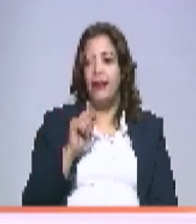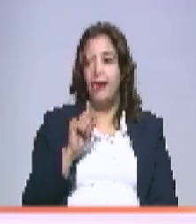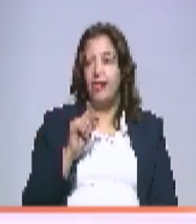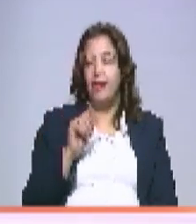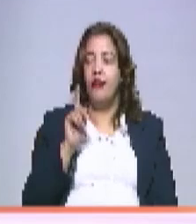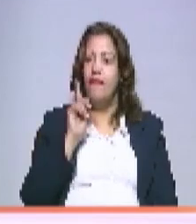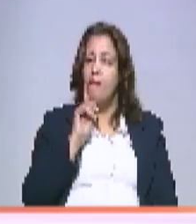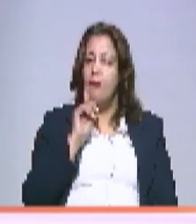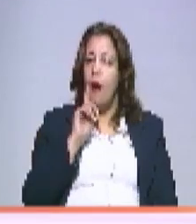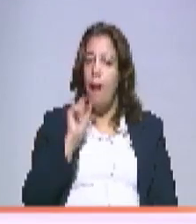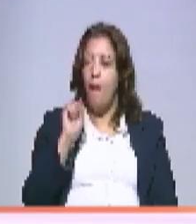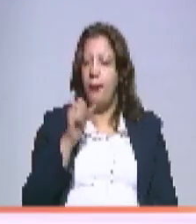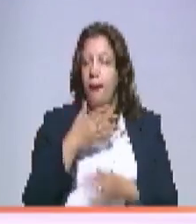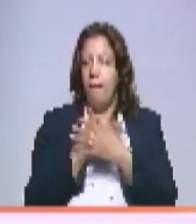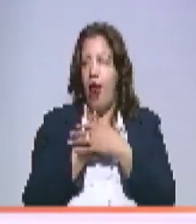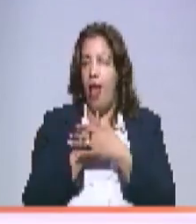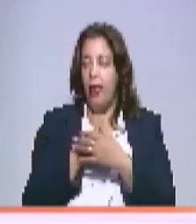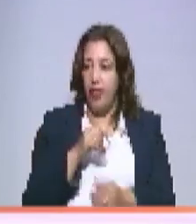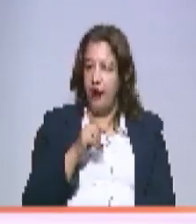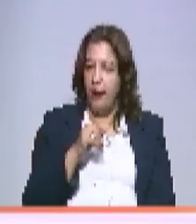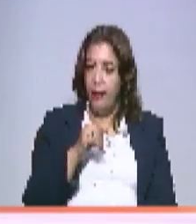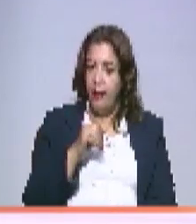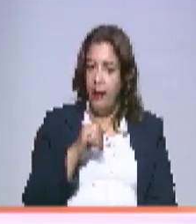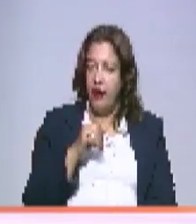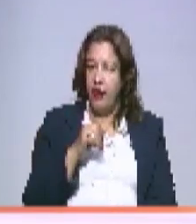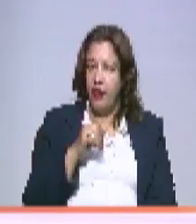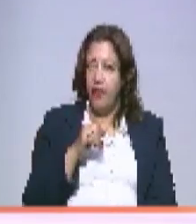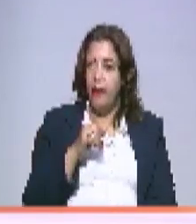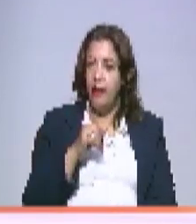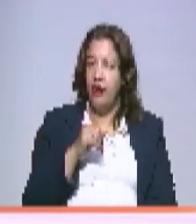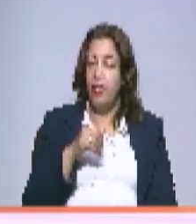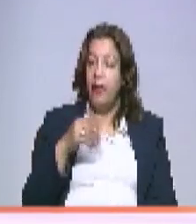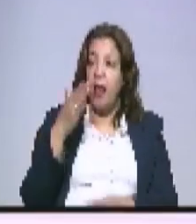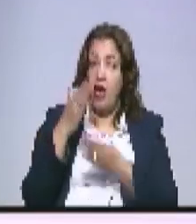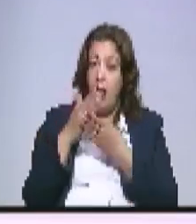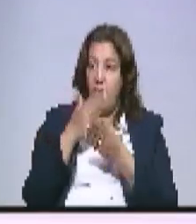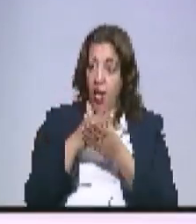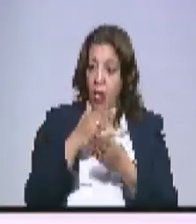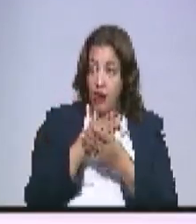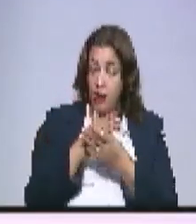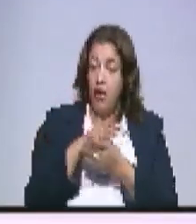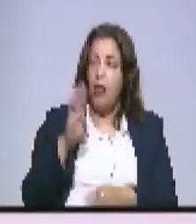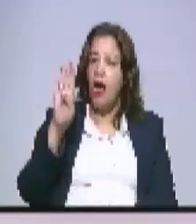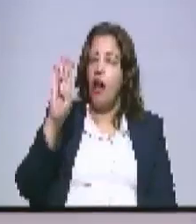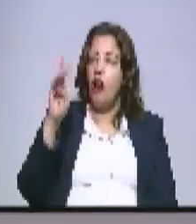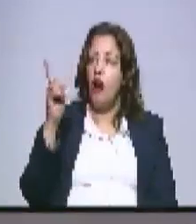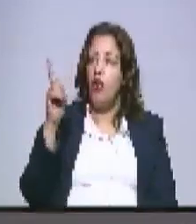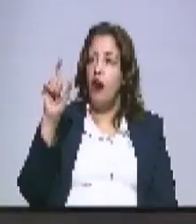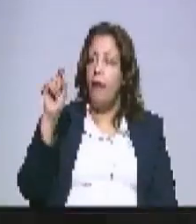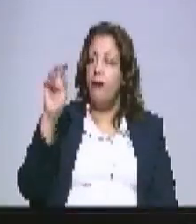هيجاوب عليك. يبقى احنا قطعنا بصل اخضر، قطعنا عيدان كرفس،